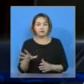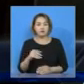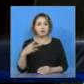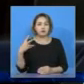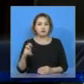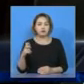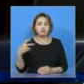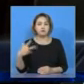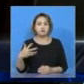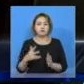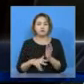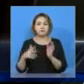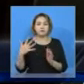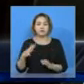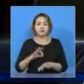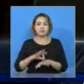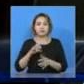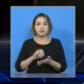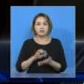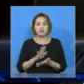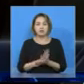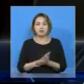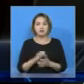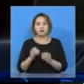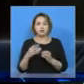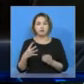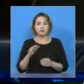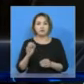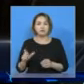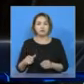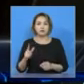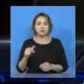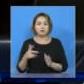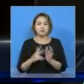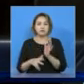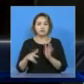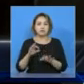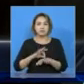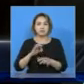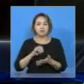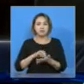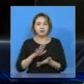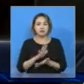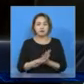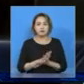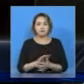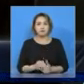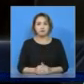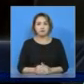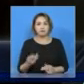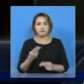285 жағдай тіркелді. 14 жасқа дейінгі балалар арасында 180 жағдай тіркелді. Бұларды айтып отыр керек,